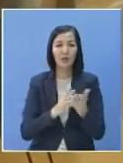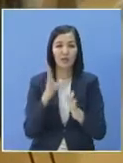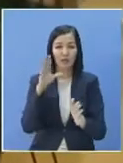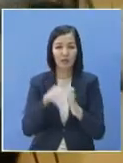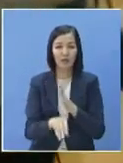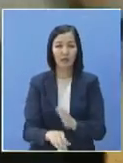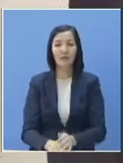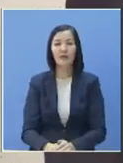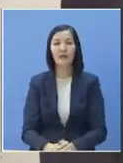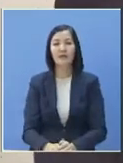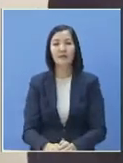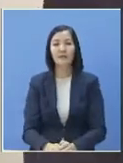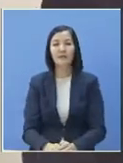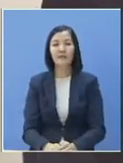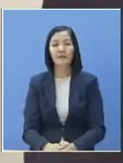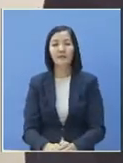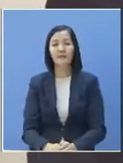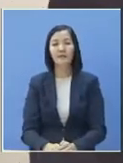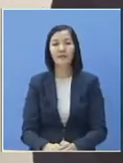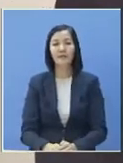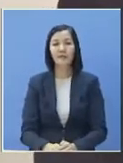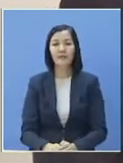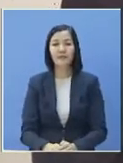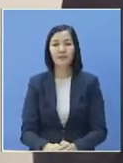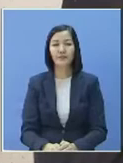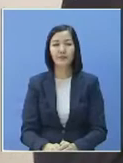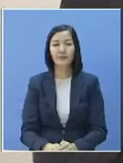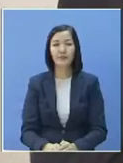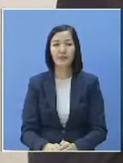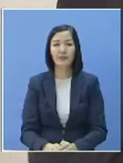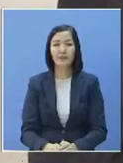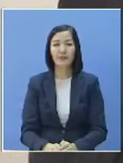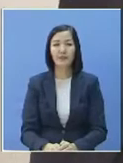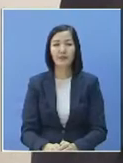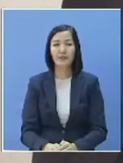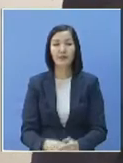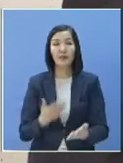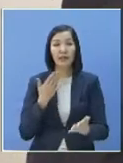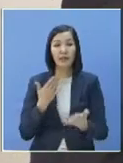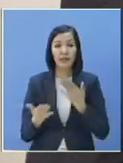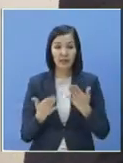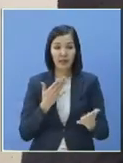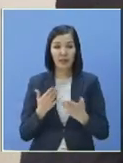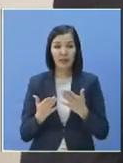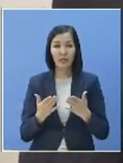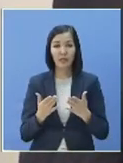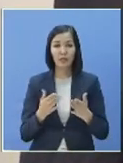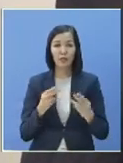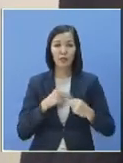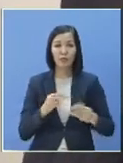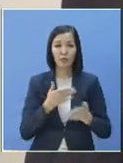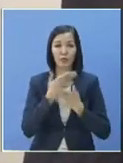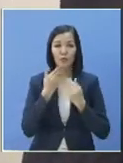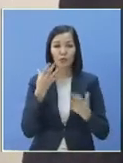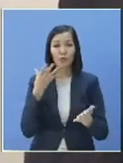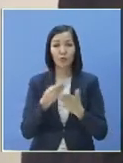қызметтер кіреді. Если человек, у него нету предприятия, Егер адамдардың жұмысы жоқ болса, бірақ оның төлеу мүмкіндігі